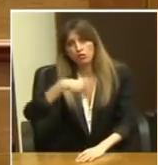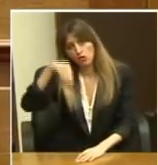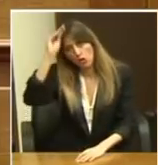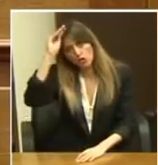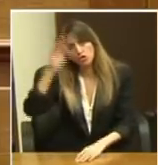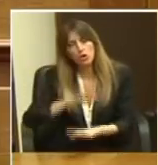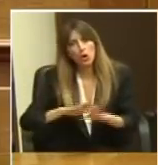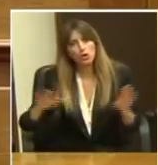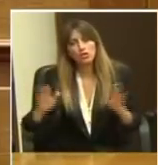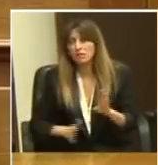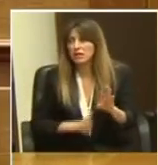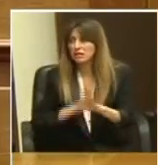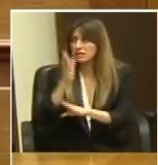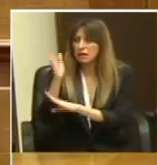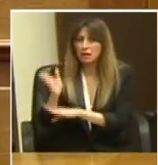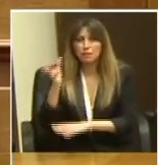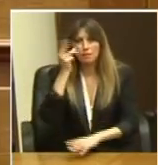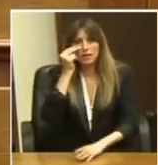business για την οικογένειά του.